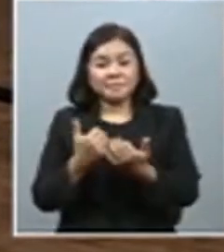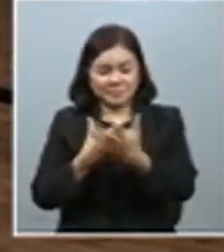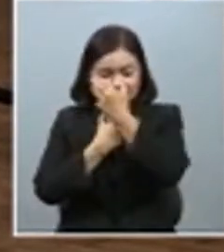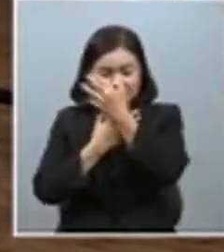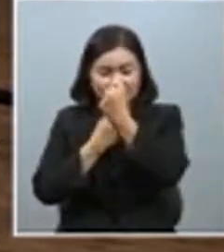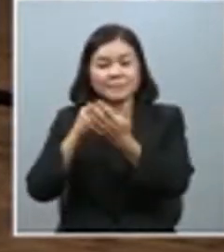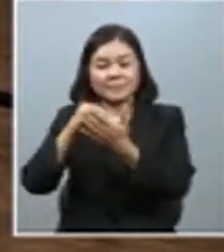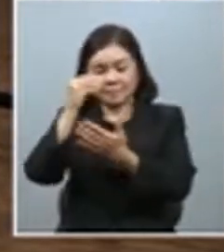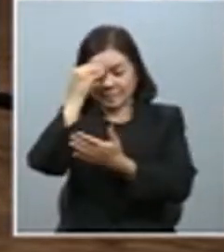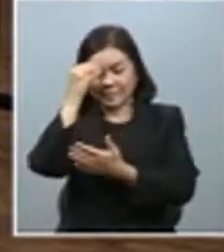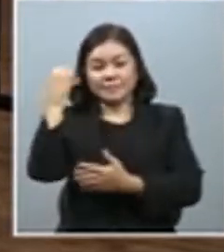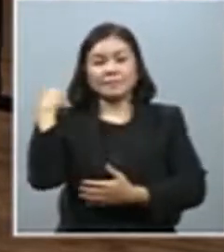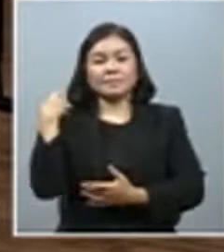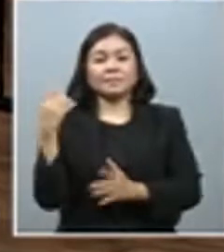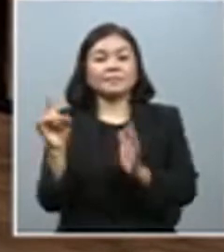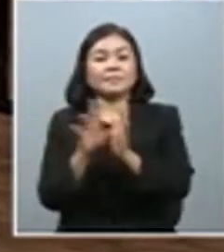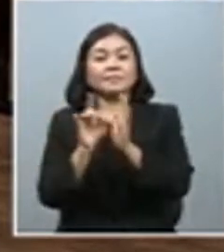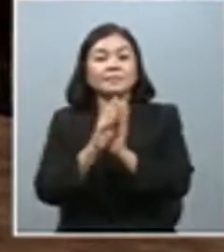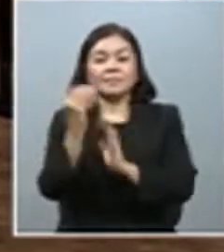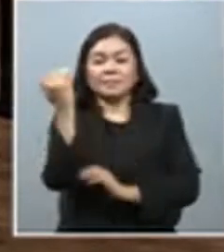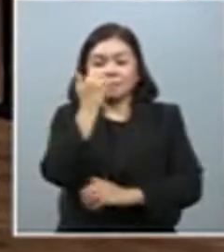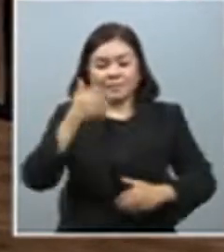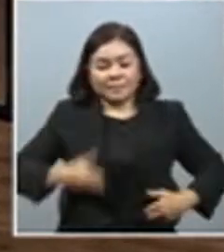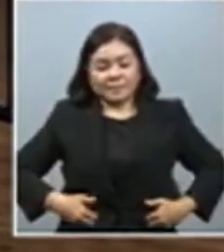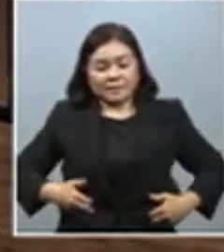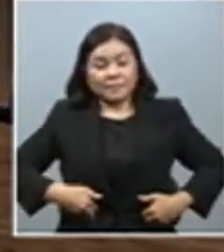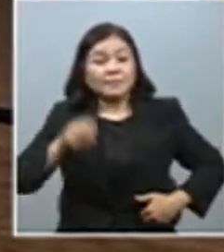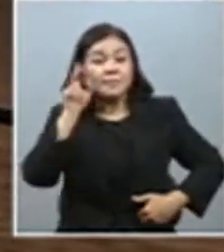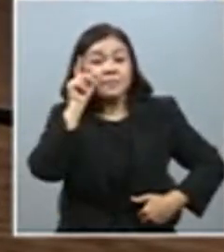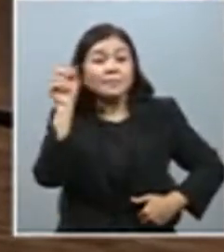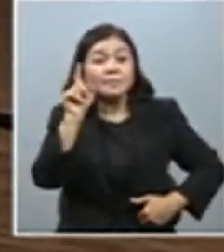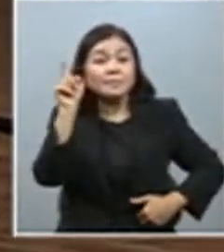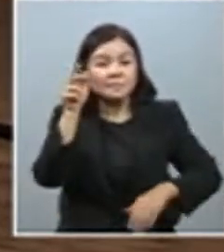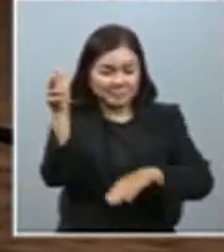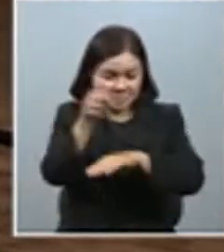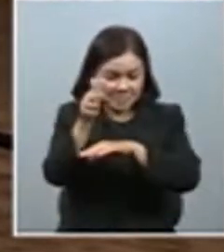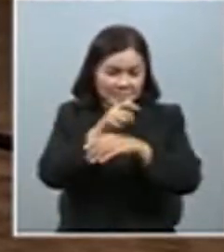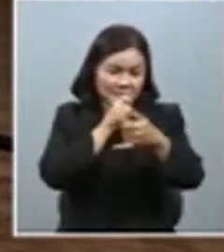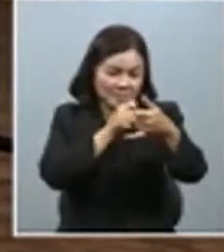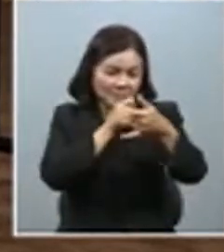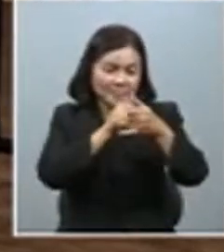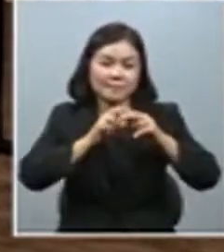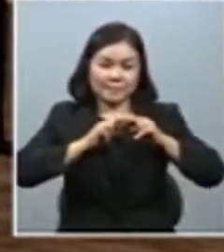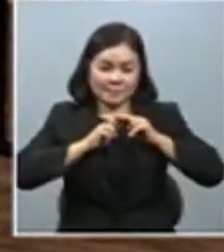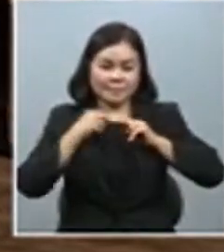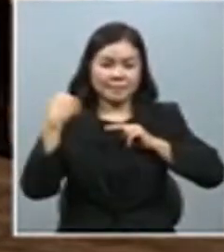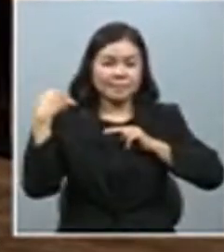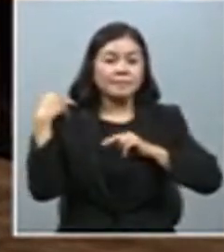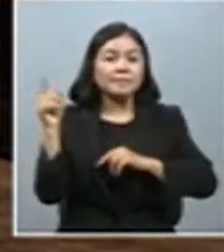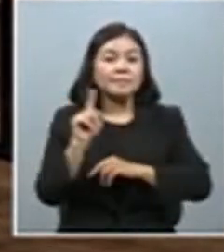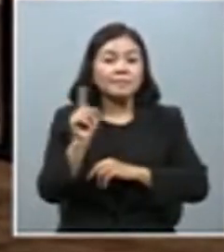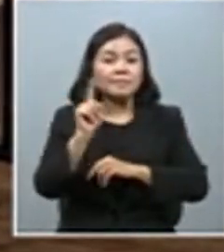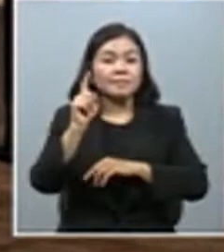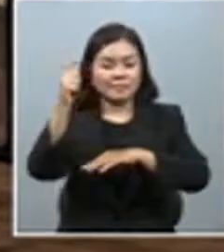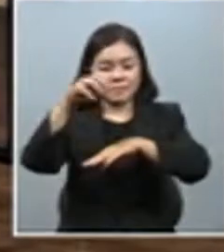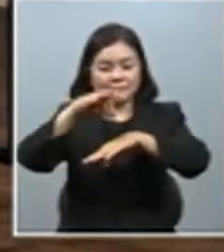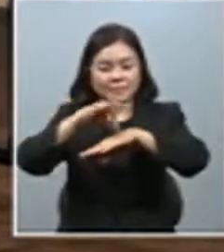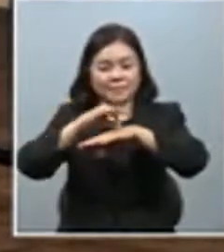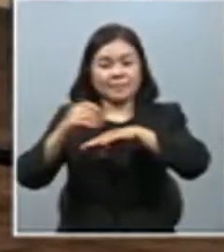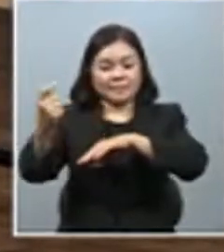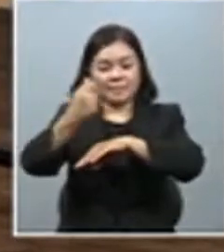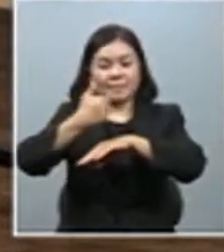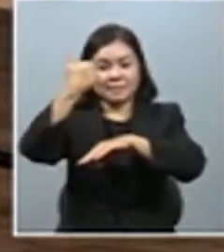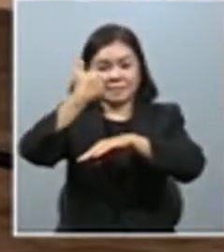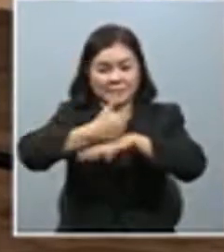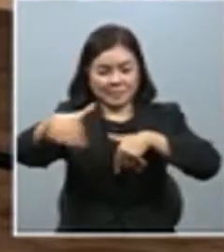แน่อ้าวส่งท้ายแน่นอนค่ะต้องเป็นข่าวที่จุ่มไปเจาะไมค์มาเองนะคะคราวนี้ท่านอธิบดีกรมการพัฒนาชุม